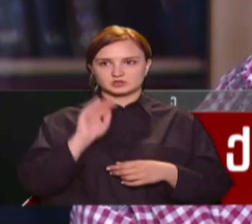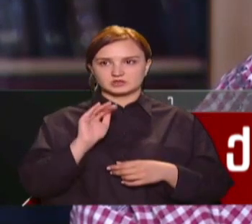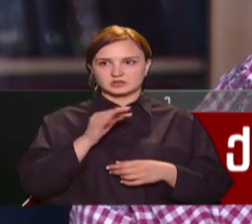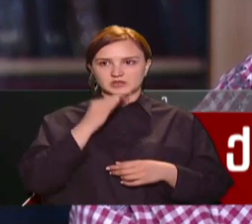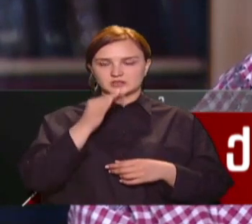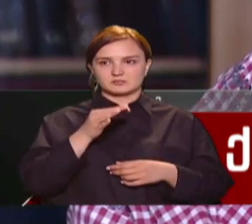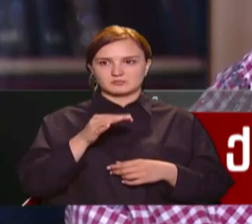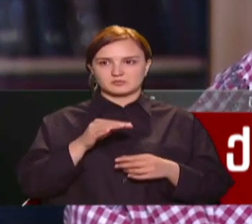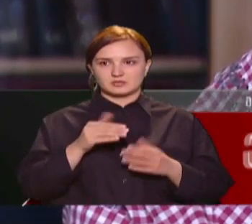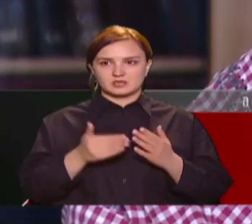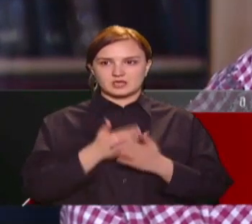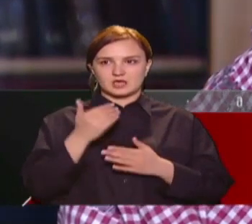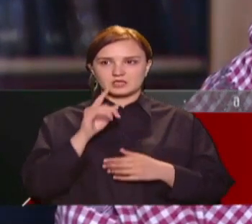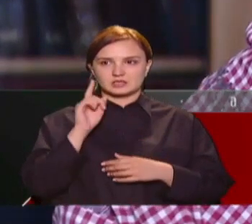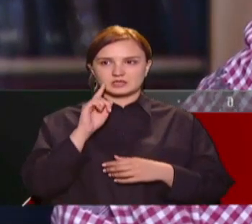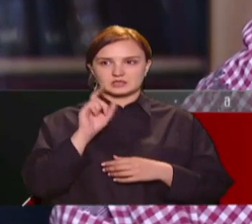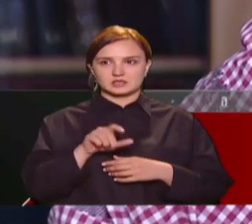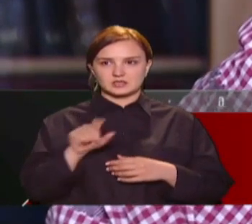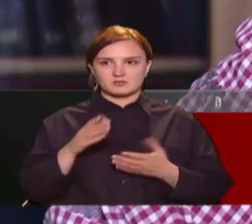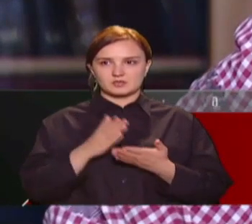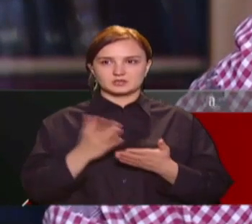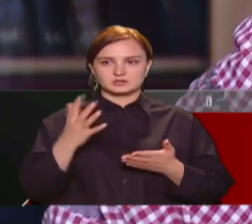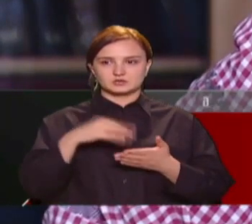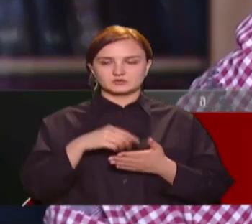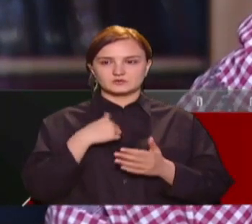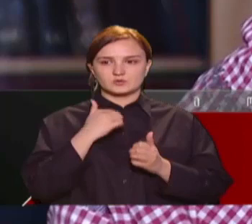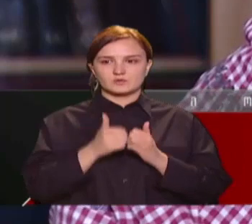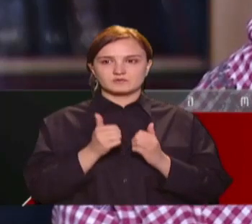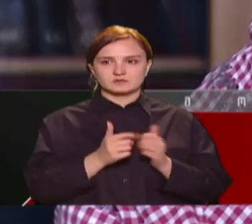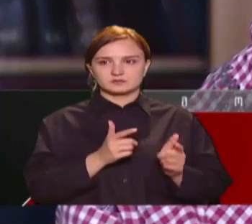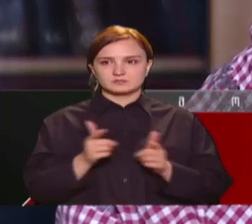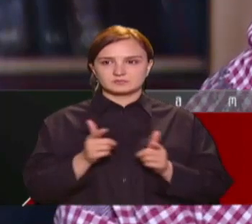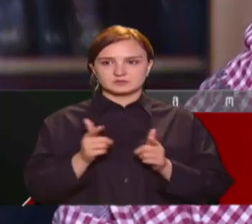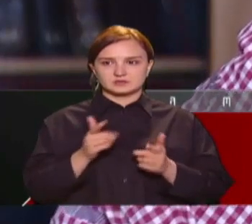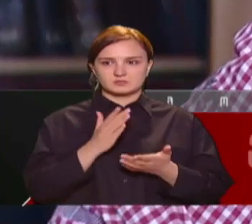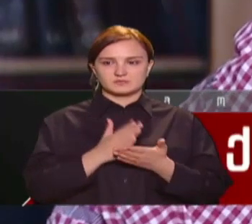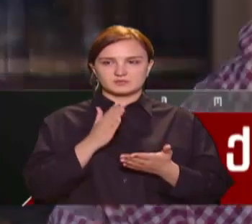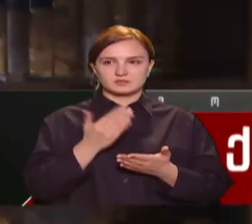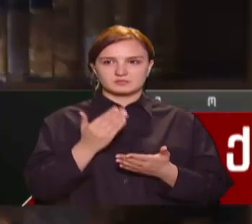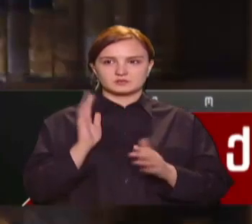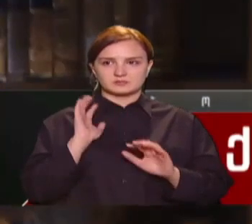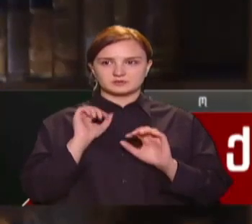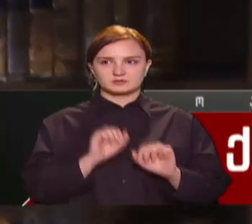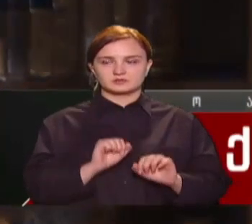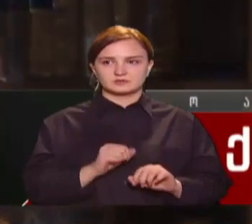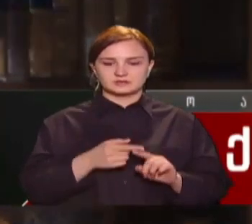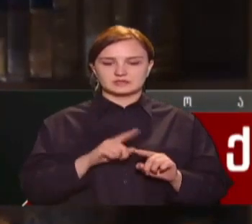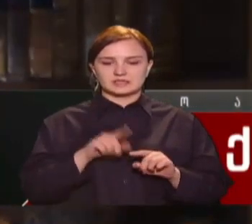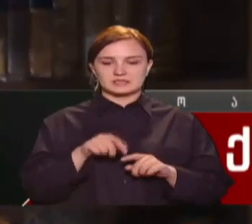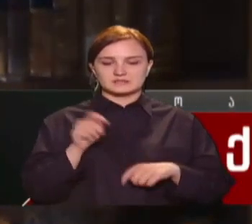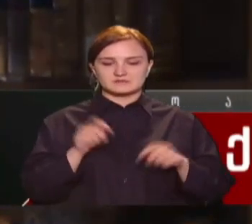და ძალიან კარგია, რომ ახალი თაობის ავტორები არიან ჩართულები. ჩვენ ყოველთვის მზაობას გამოვხატავთ მათ მხარდაჭერით. ეს